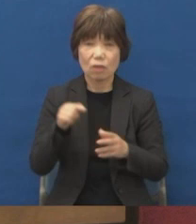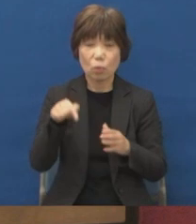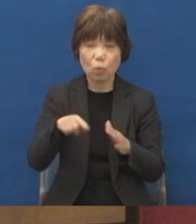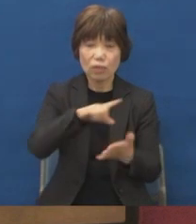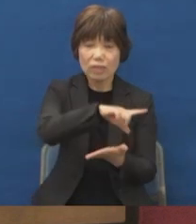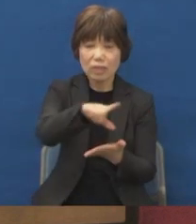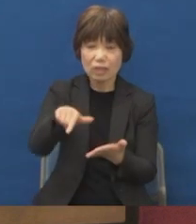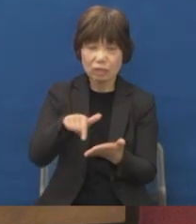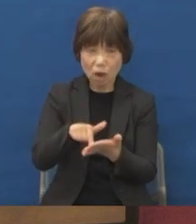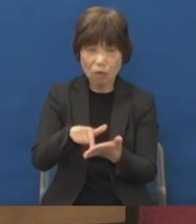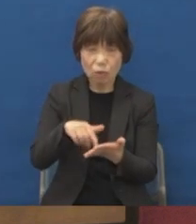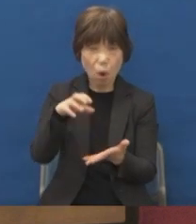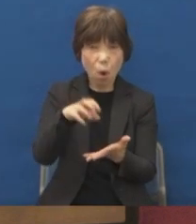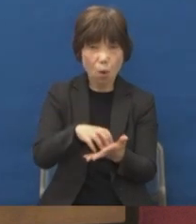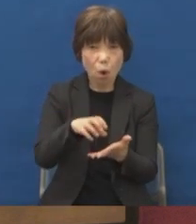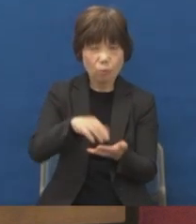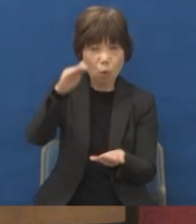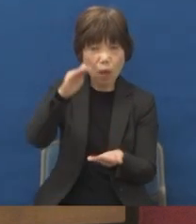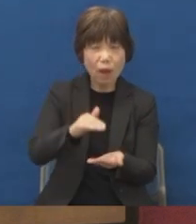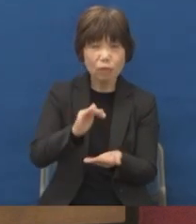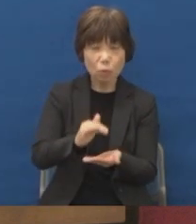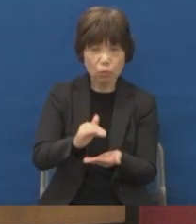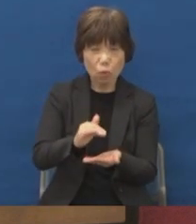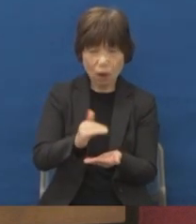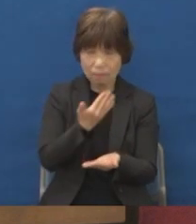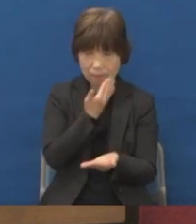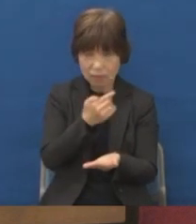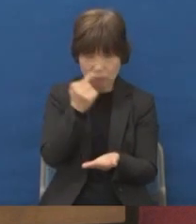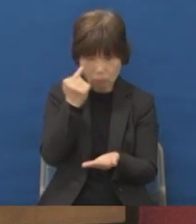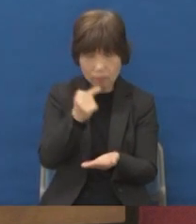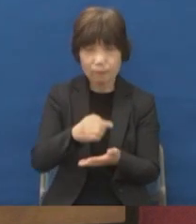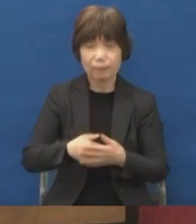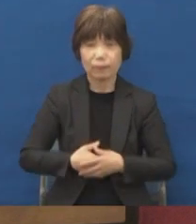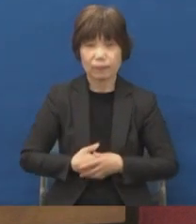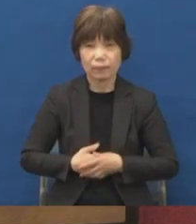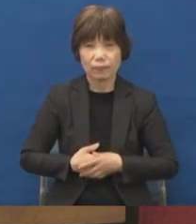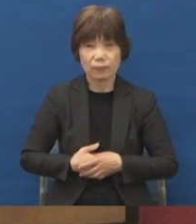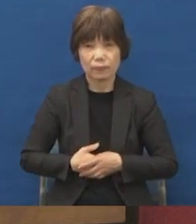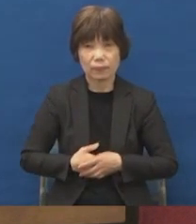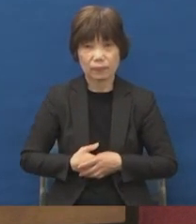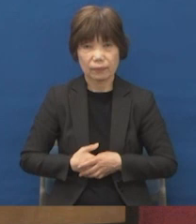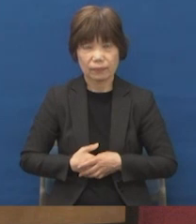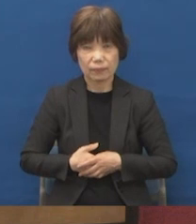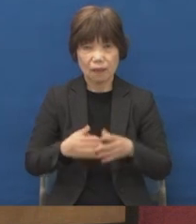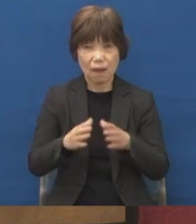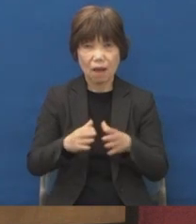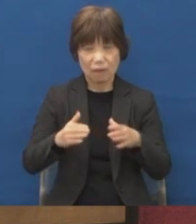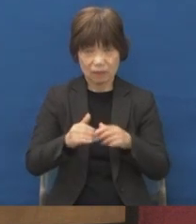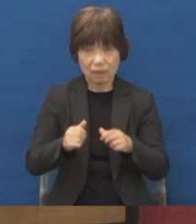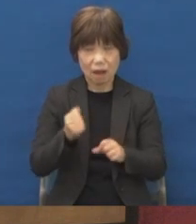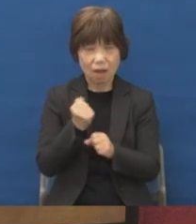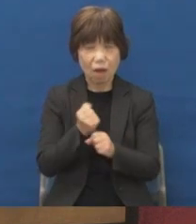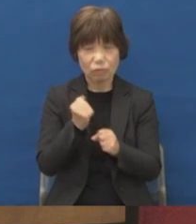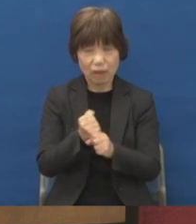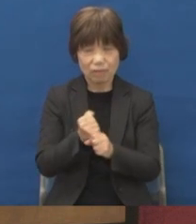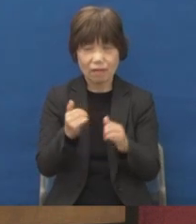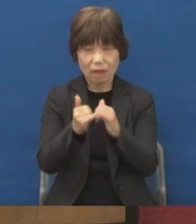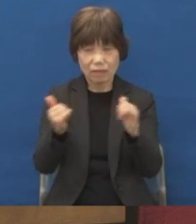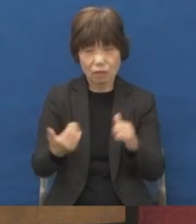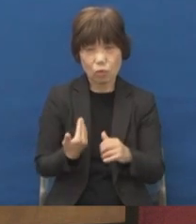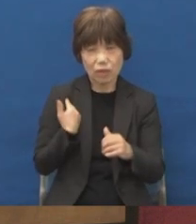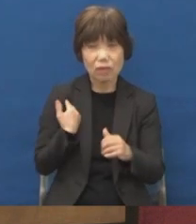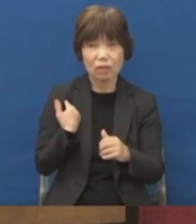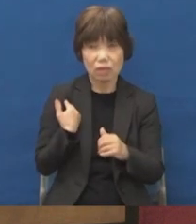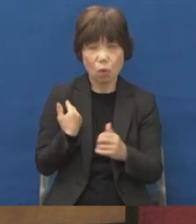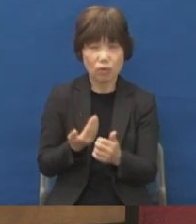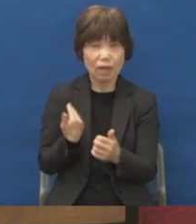るごみ減量にこそ主眼を置いて考えられるべきです。拡大生産者責任を前提としながら、行